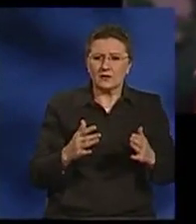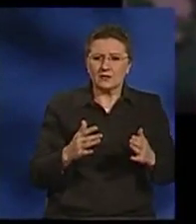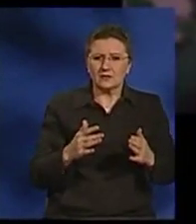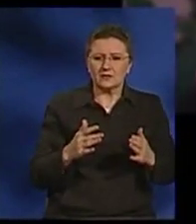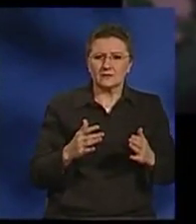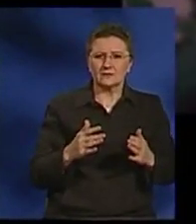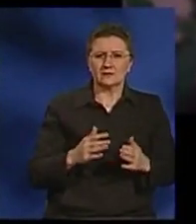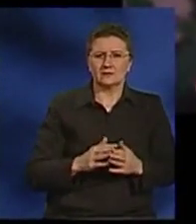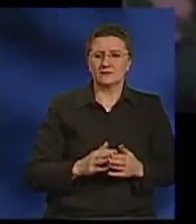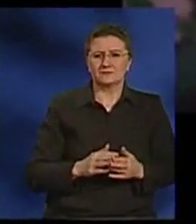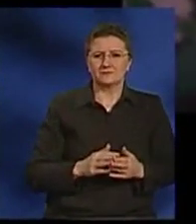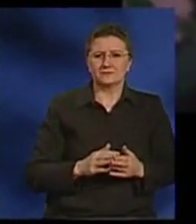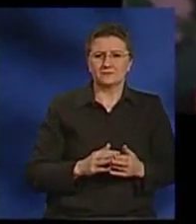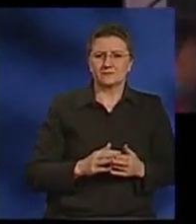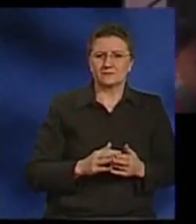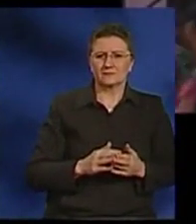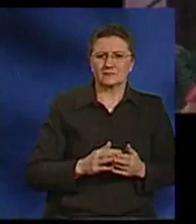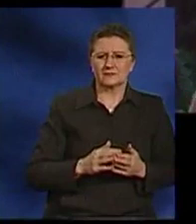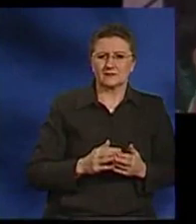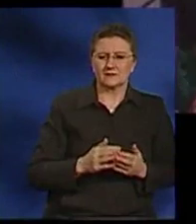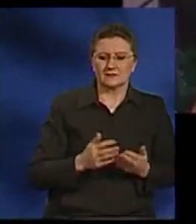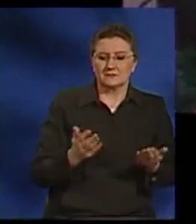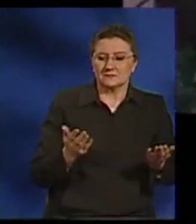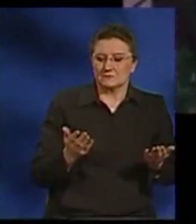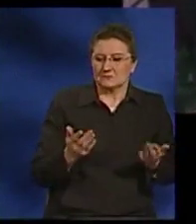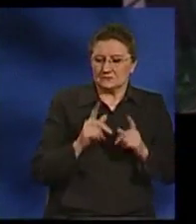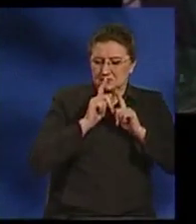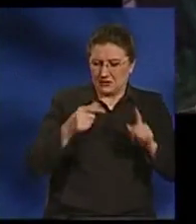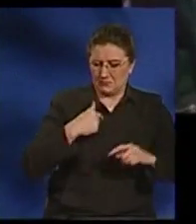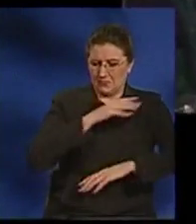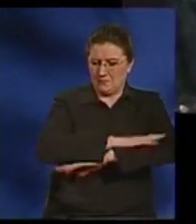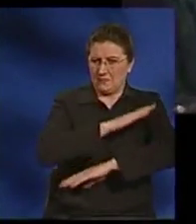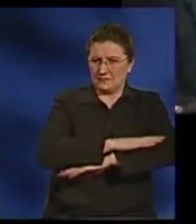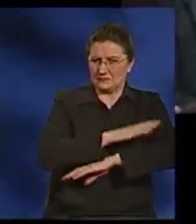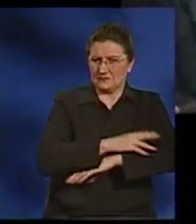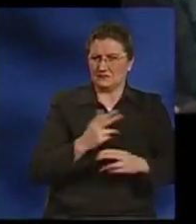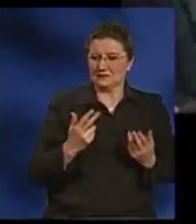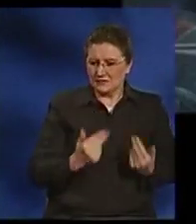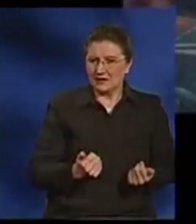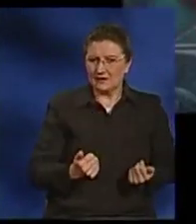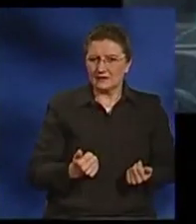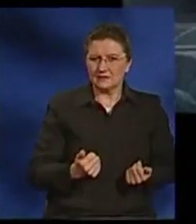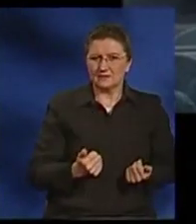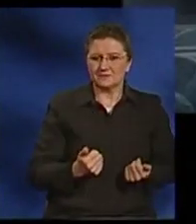так Хе-хе Какой же я дурень Вы не находите?-да, находим, находим Ну, ладно, ребят, пошли